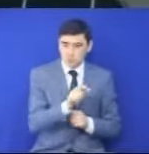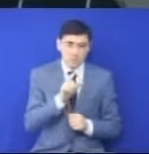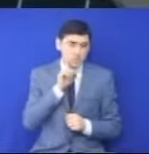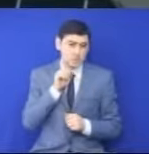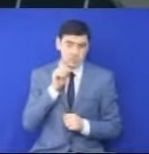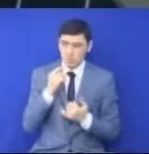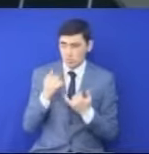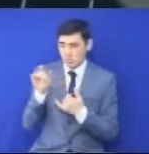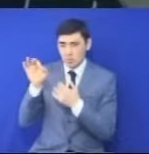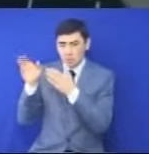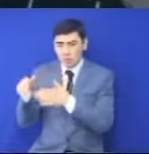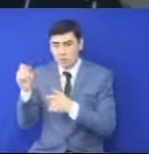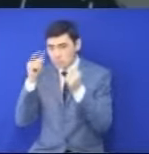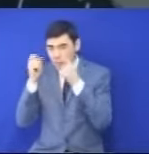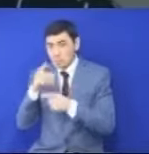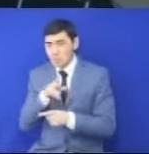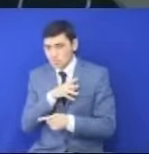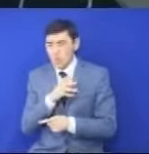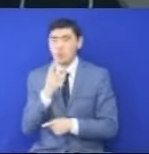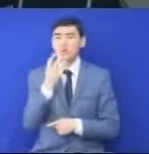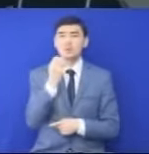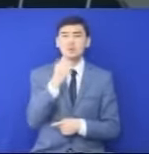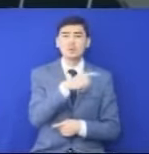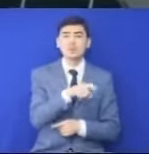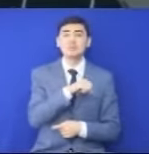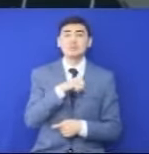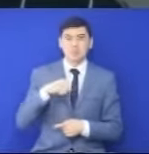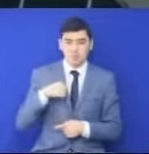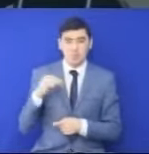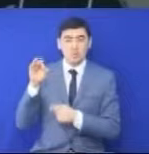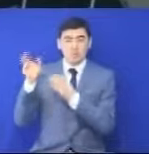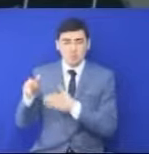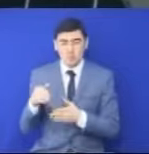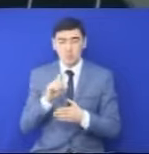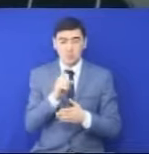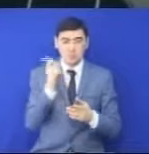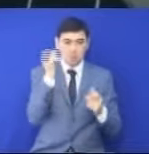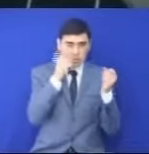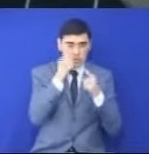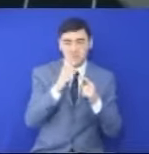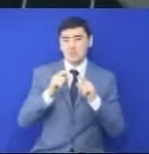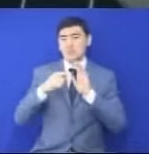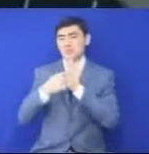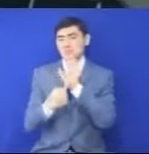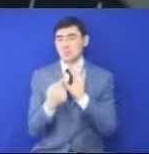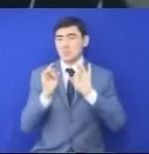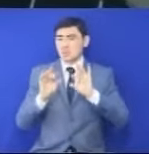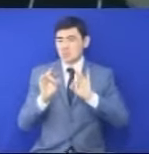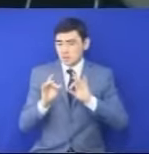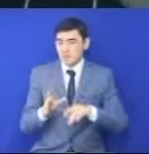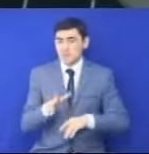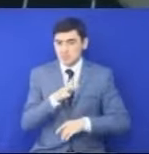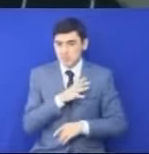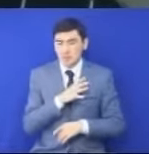что-то, сами рассказали, они очень хорошо сами готовились, но они и получили знания, они